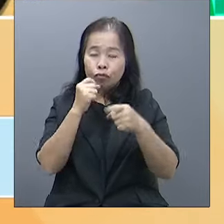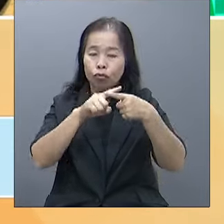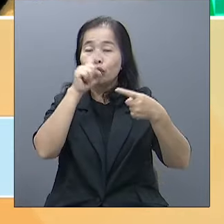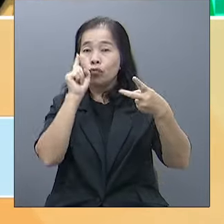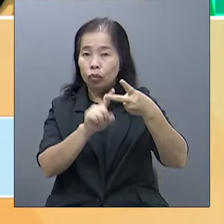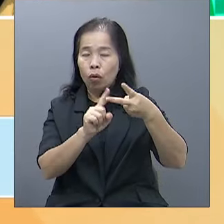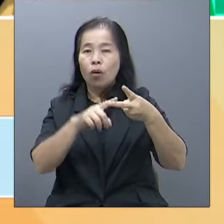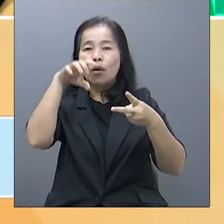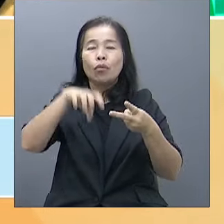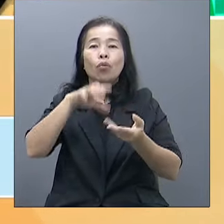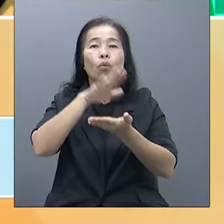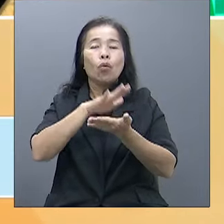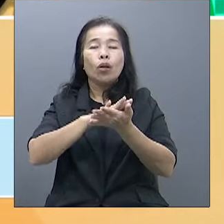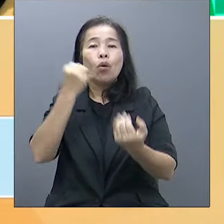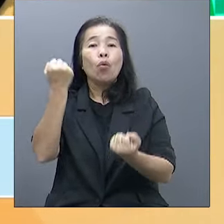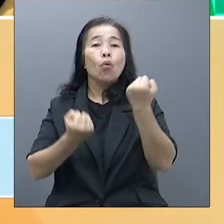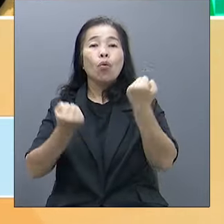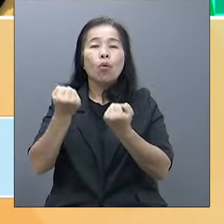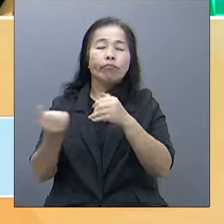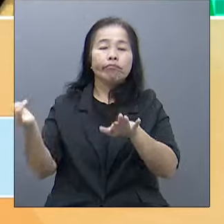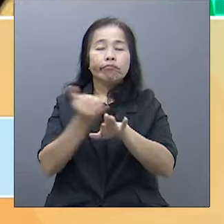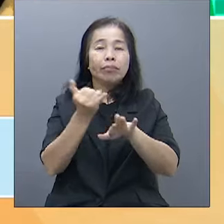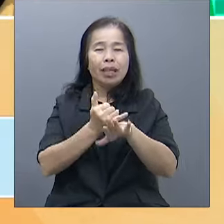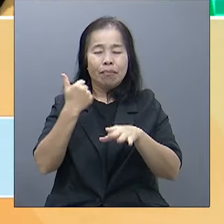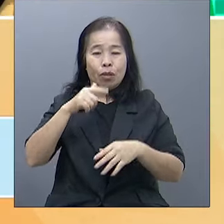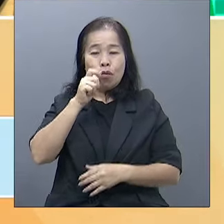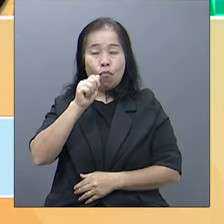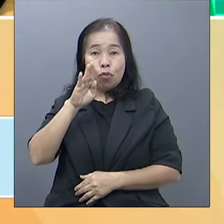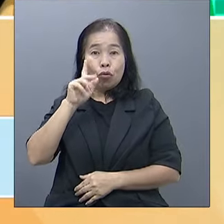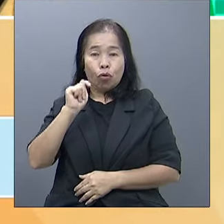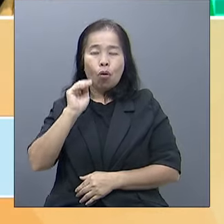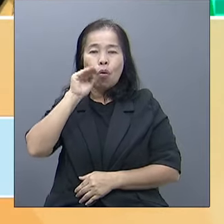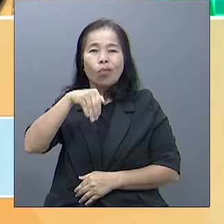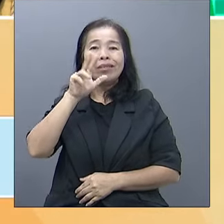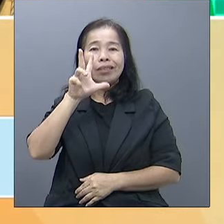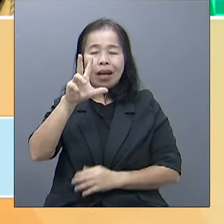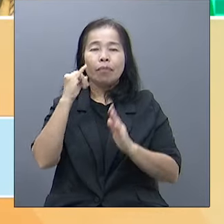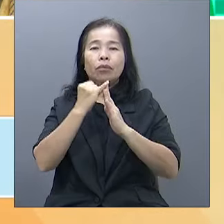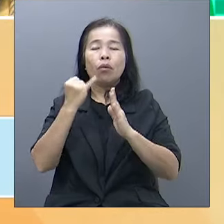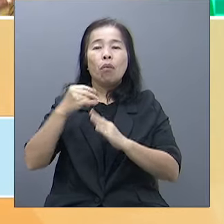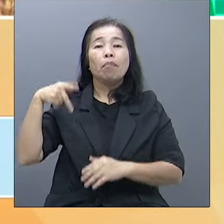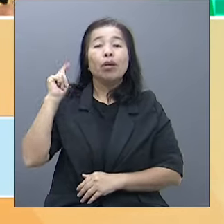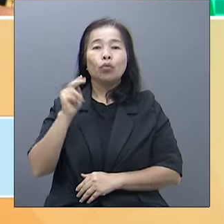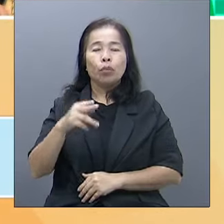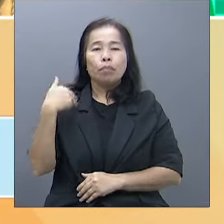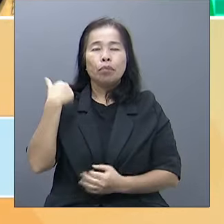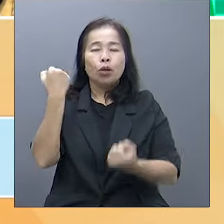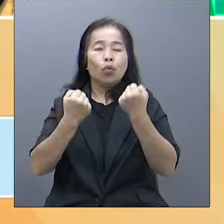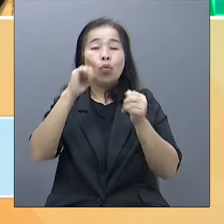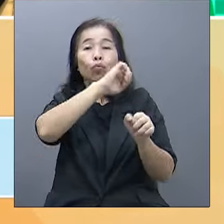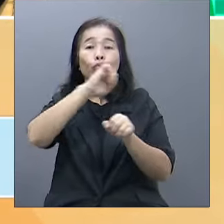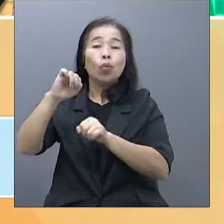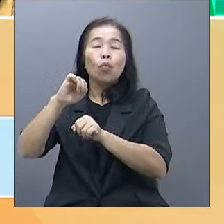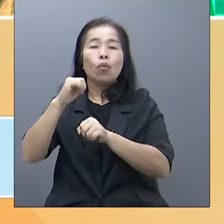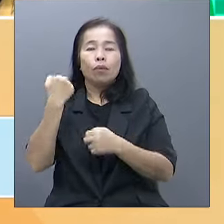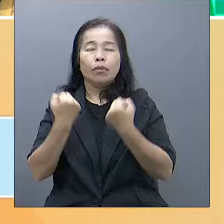ที่รับส่งนะโดยเฉพาะของอบต.ของ3เนี่ยนะฮะที่มีรถตู้ที่มาส่งทุกวันทุกวันทุกวันนี้นะครับเราจะต้อง